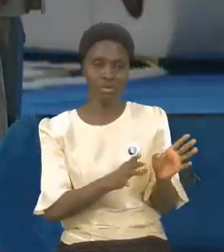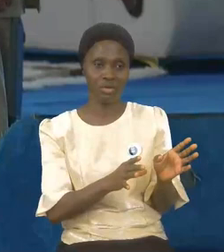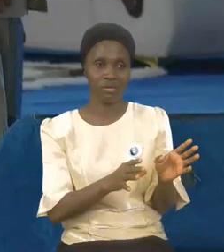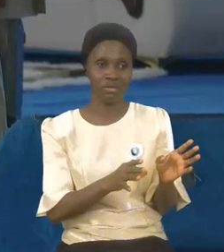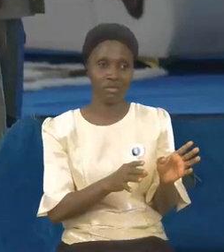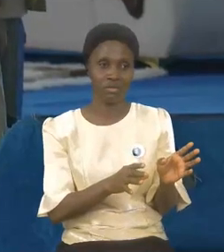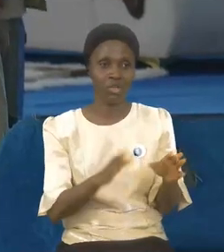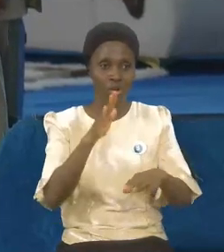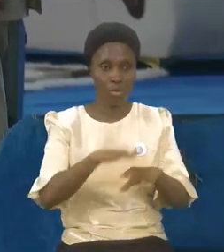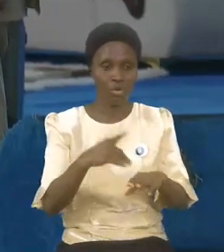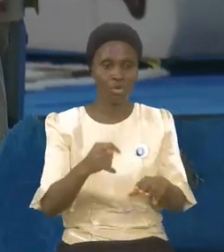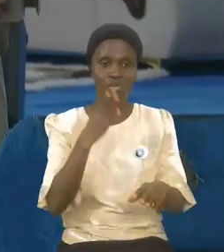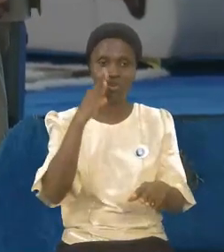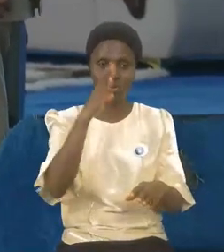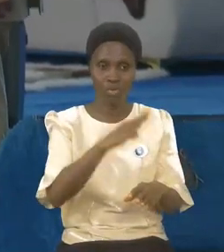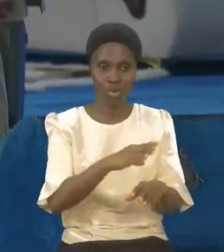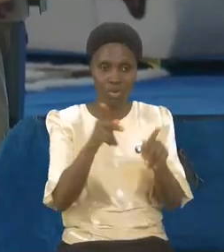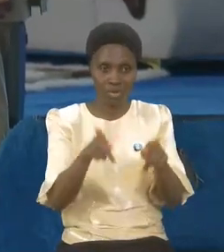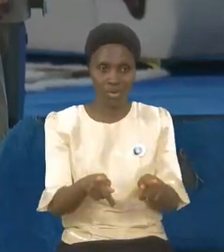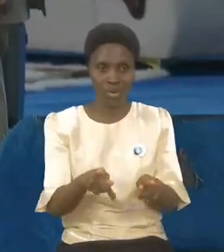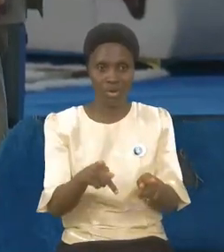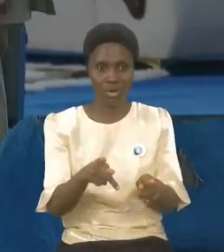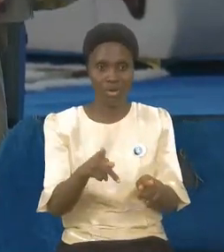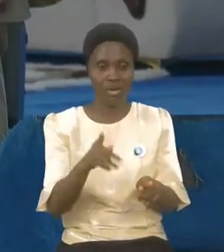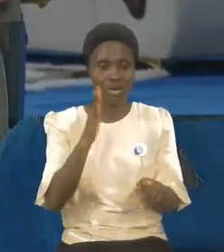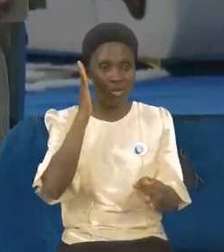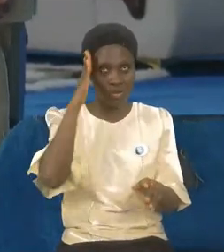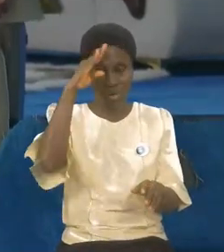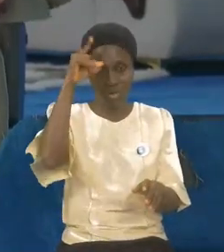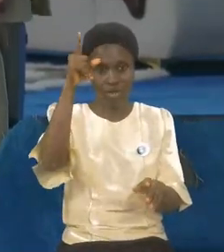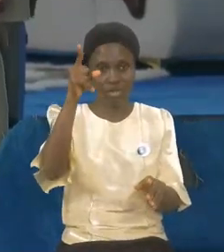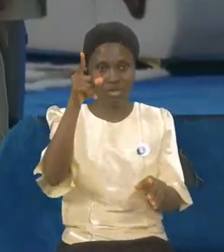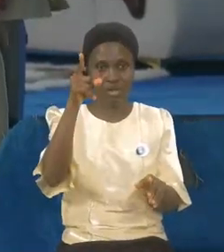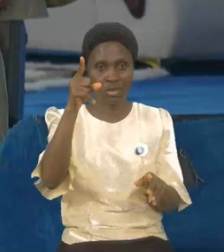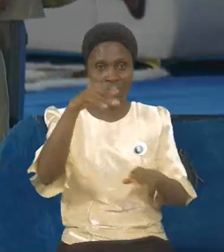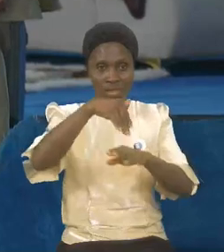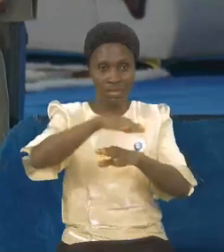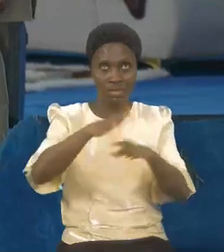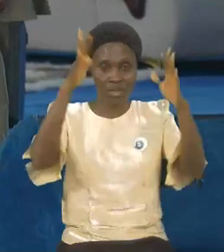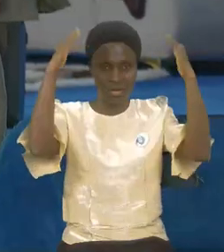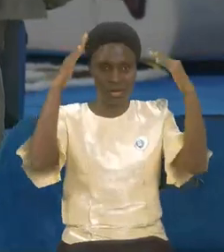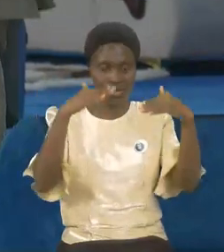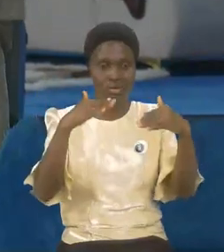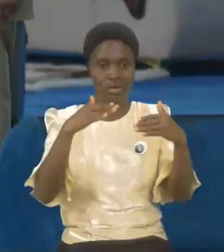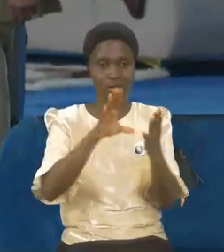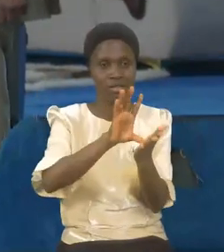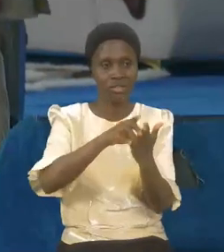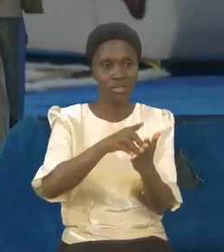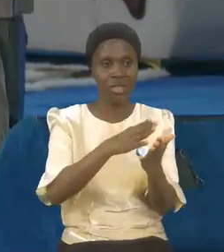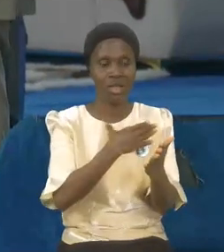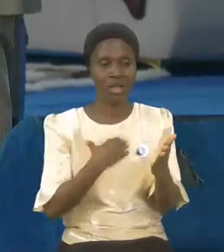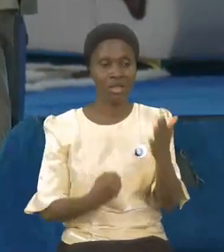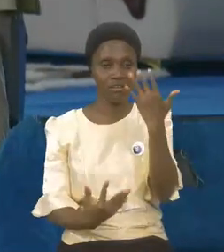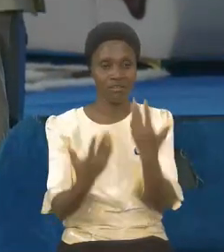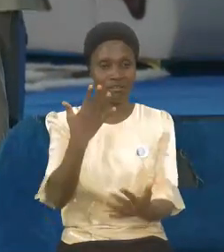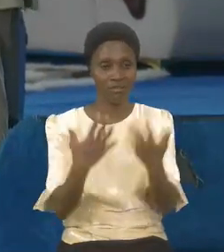Et le verset 6 dit, il fait pleuvoir sur les méchants des charbons, du